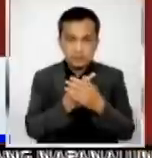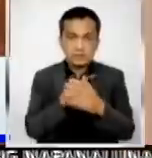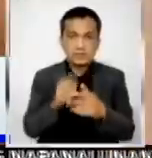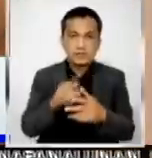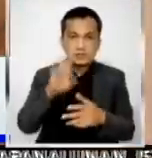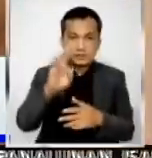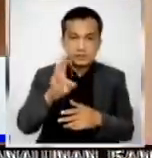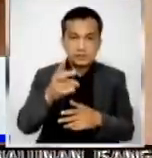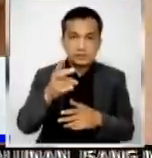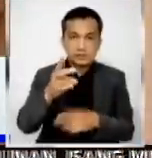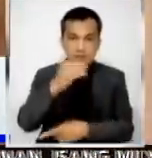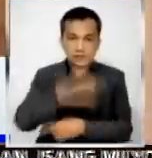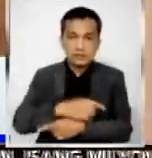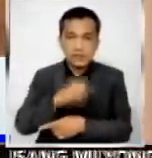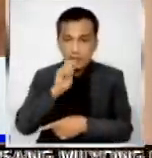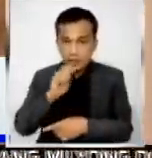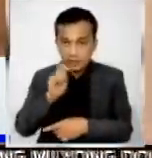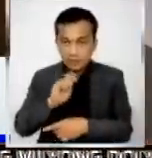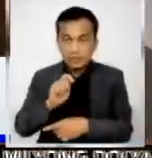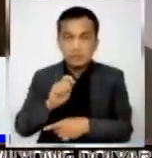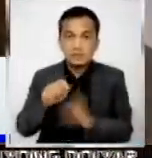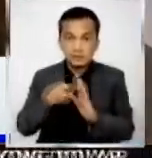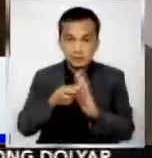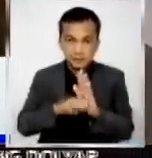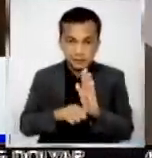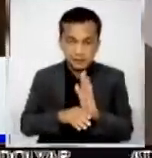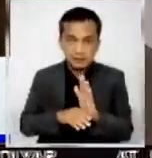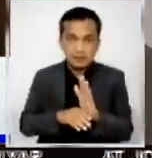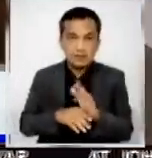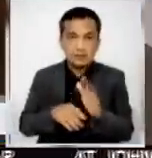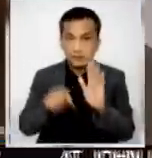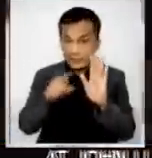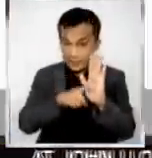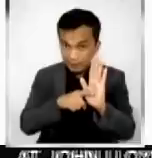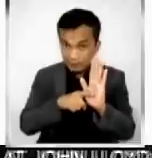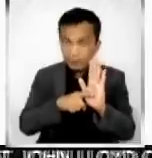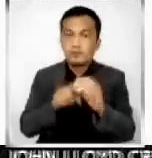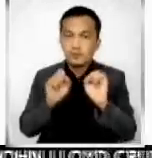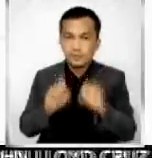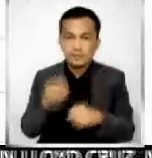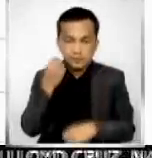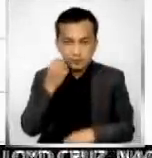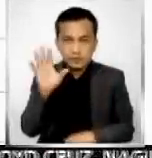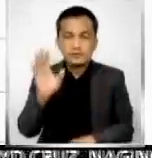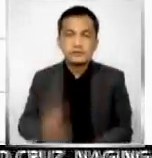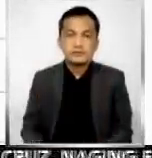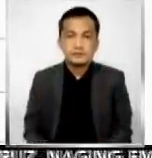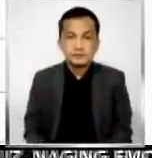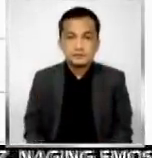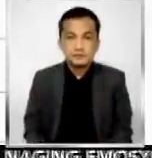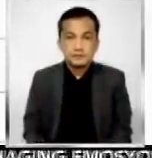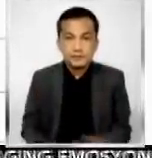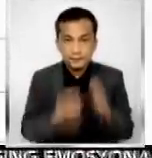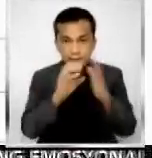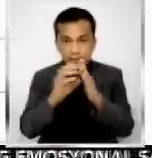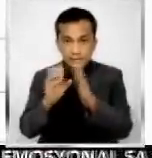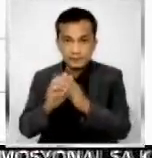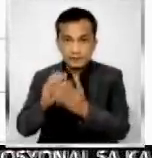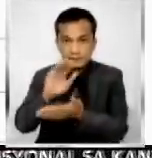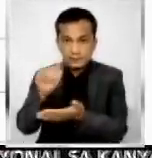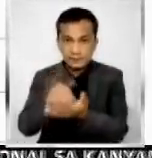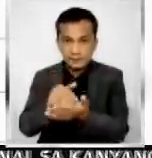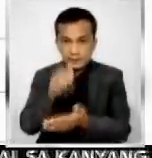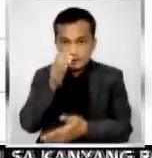IATF. Kapag negatibo, maaari nang umuwi o pumunta sa kanilang destinasyon. Sa mga lungsod sa Central Visayas, Cebu City ang